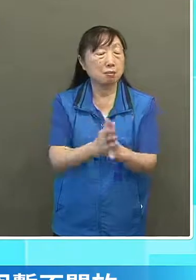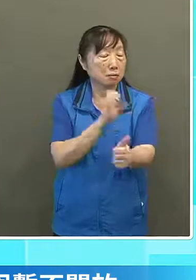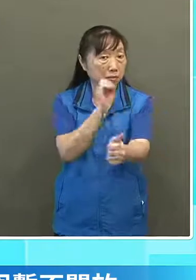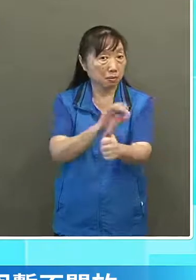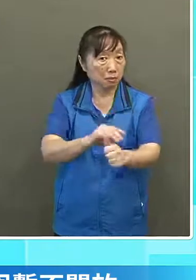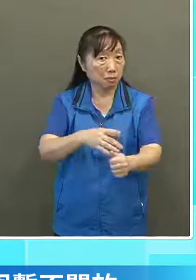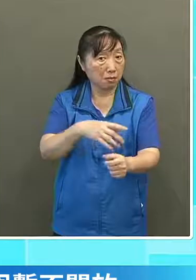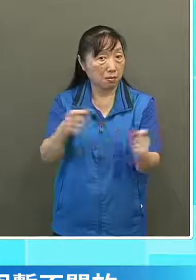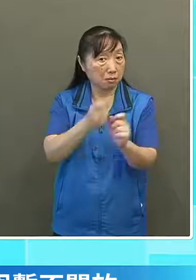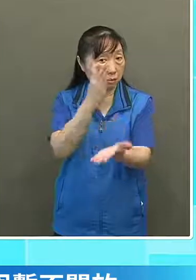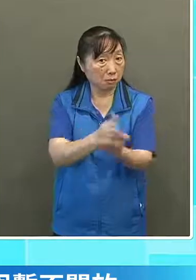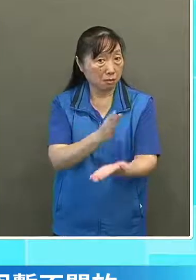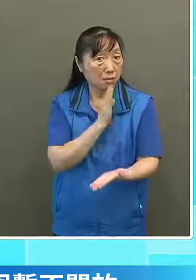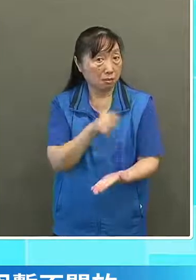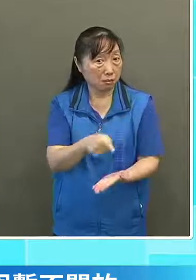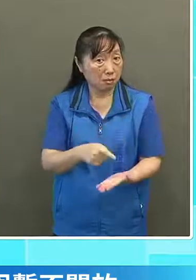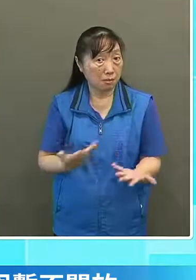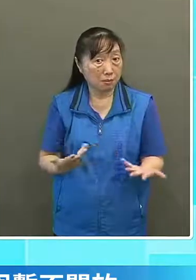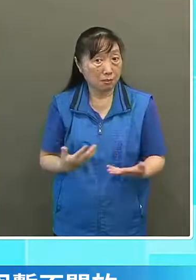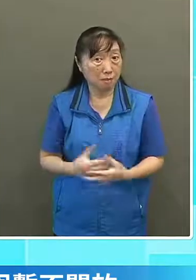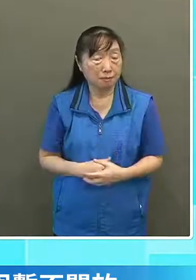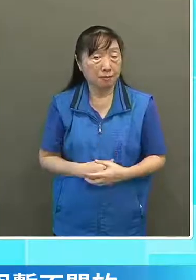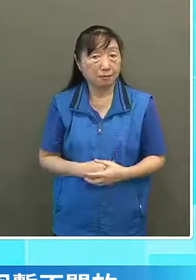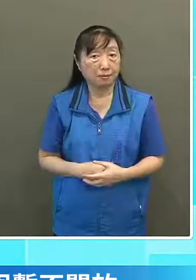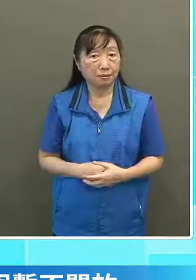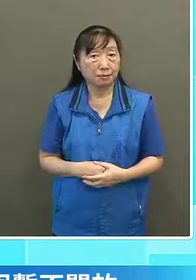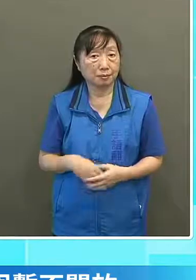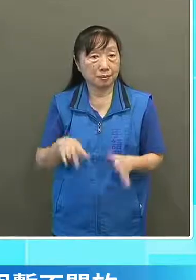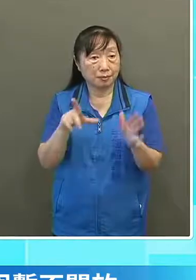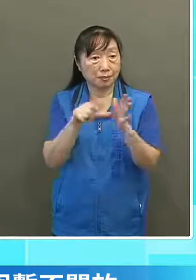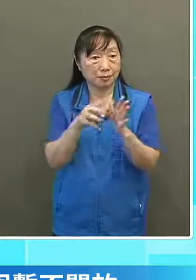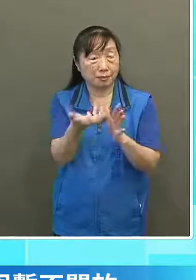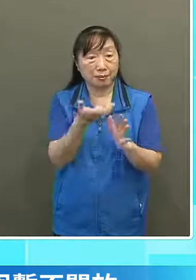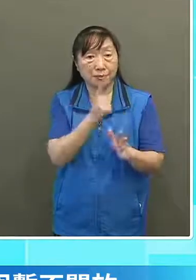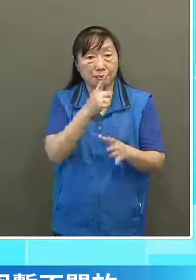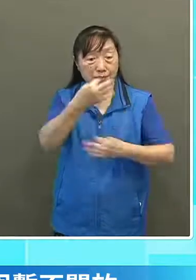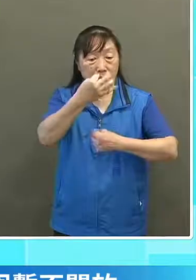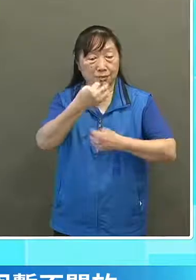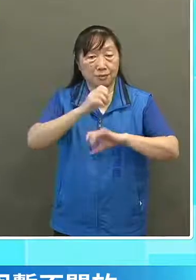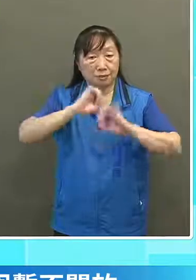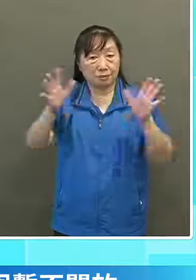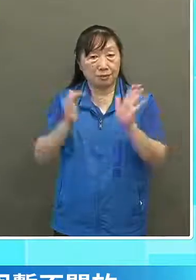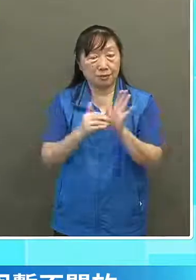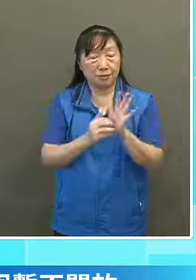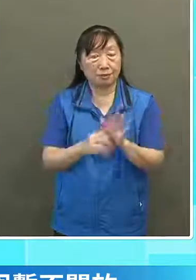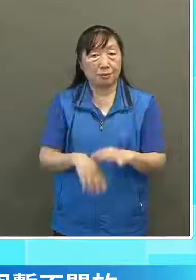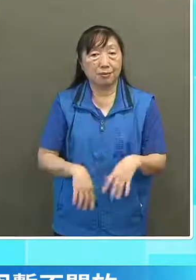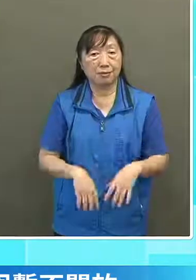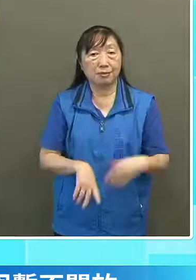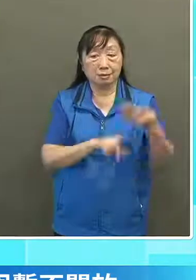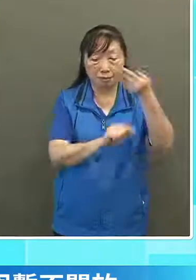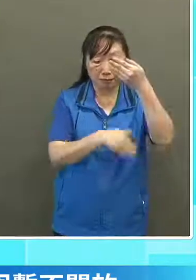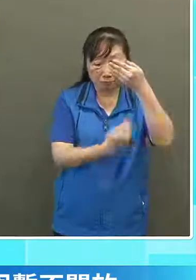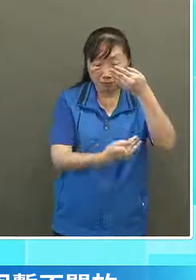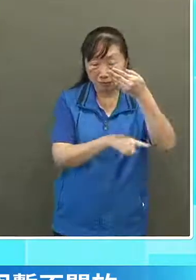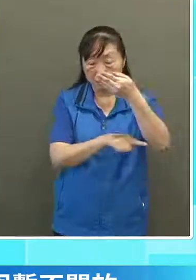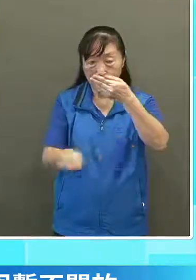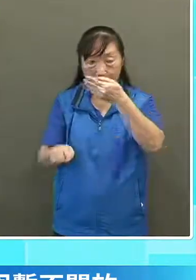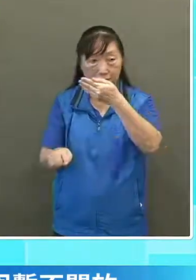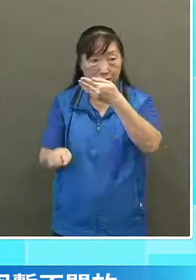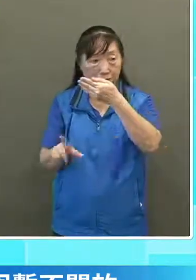始暂停了吗？ 我们的时间刚刚已经报告过了，我们的时间是从9月9号